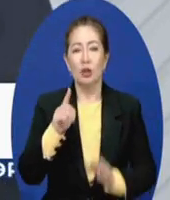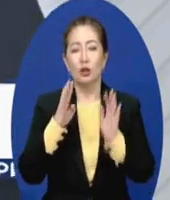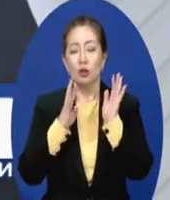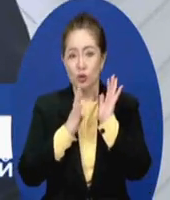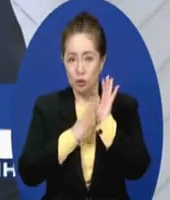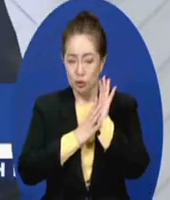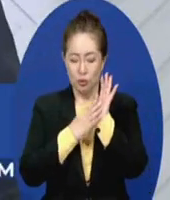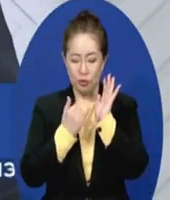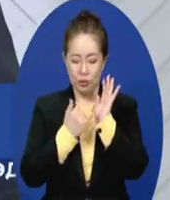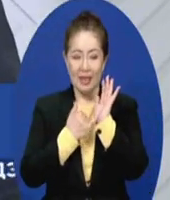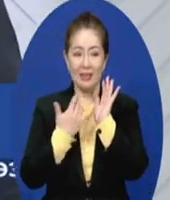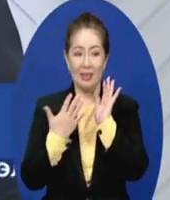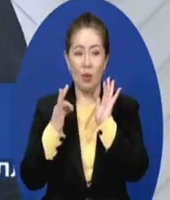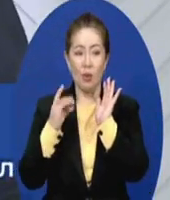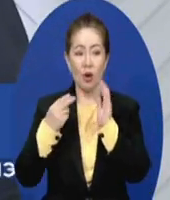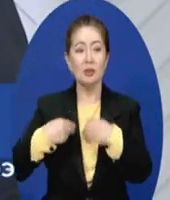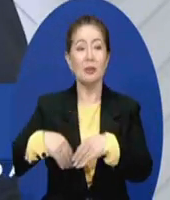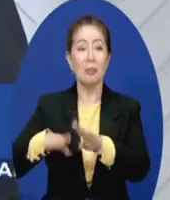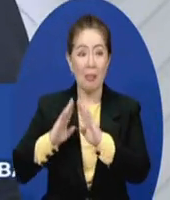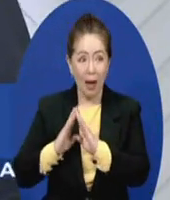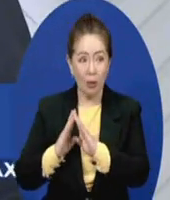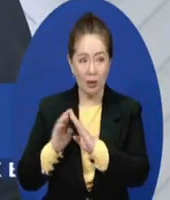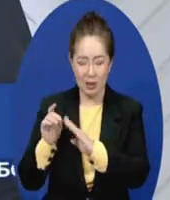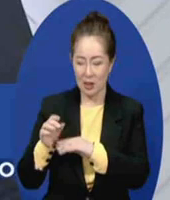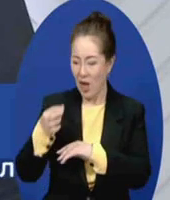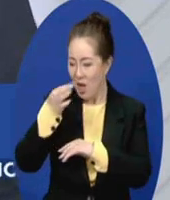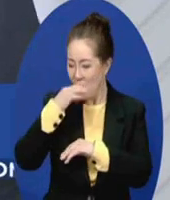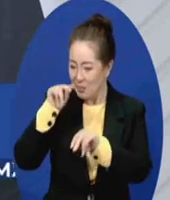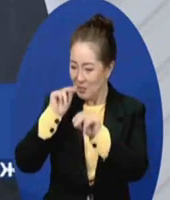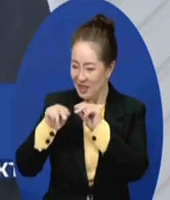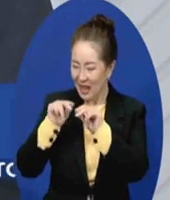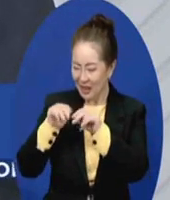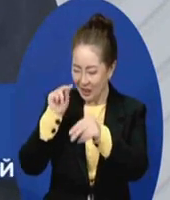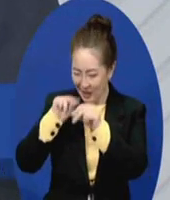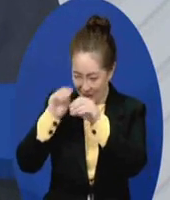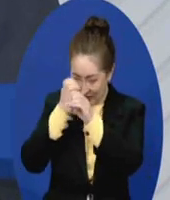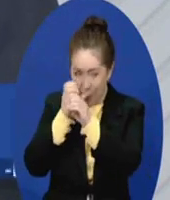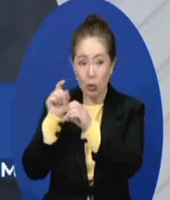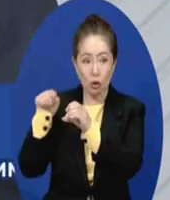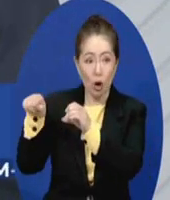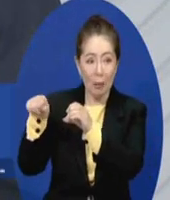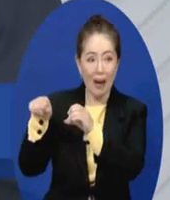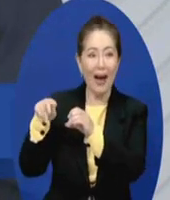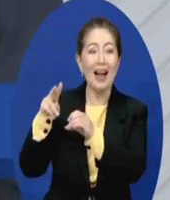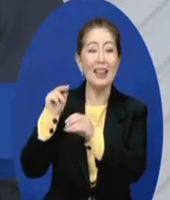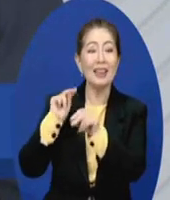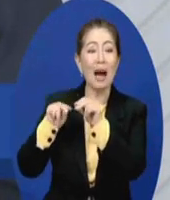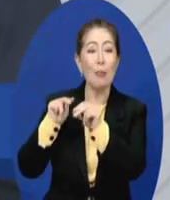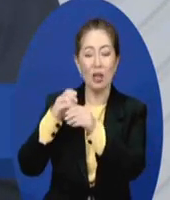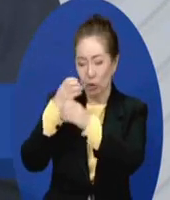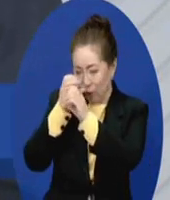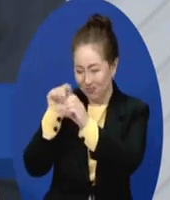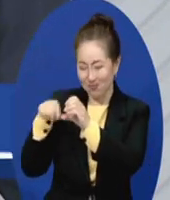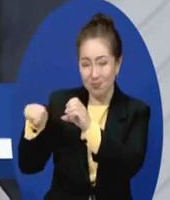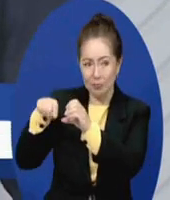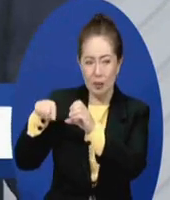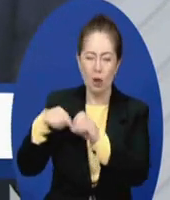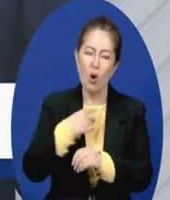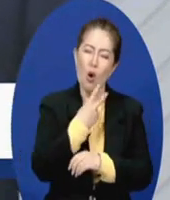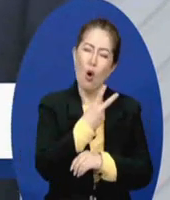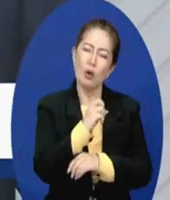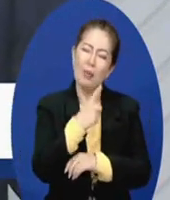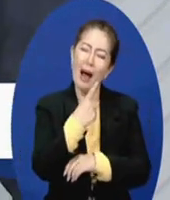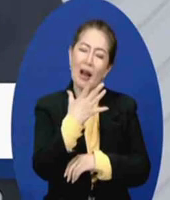1965 онд байгуулагдсан хянан шалгах лаборатори гэж байдгийг та бүхэн мэднэ. Өнөөдөр энэ лаборатори бол 2015 онд өөрчлөлт